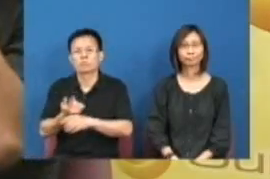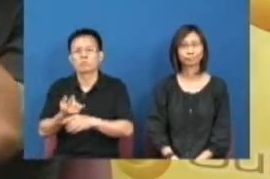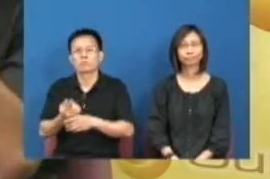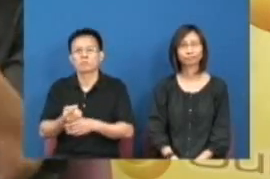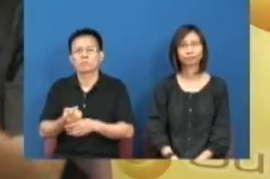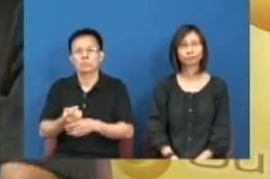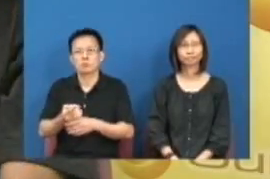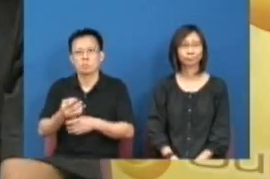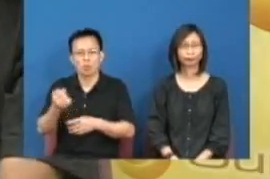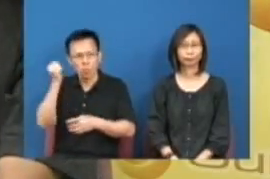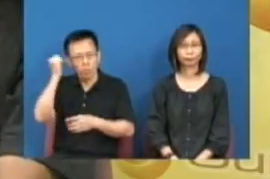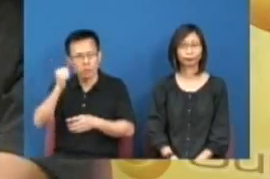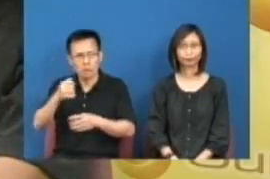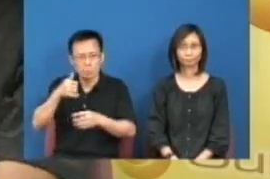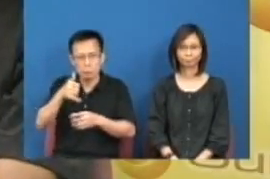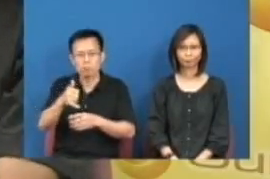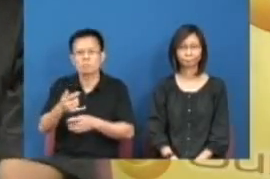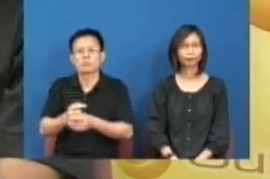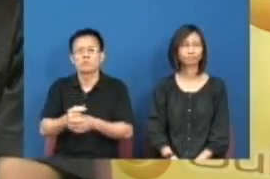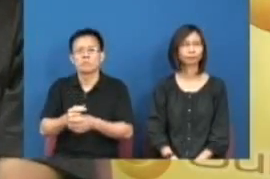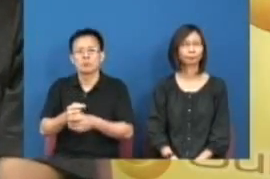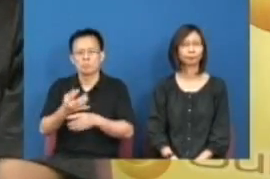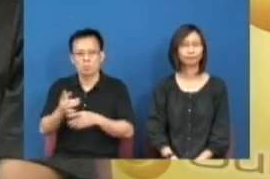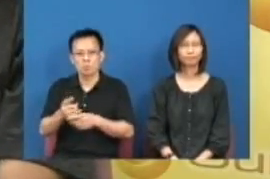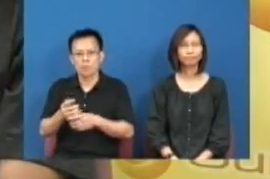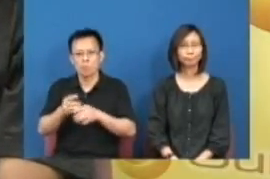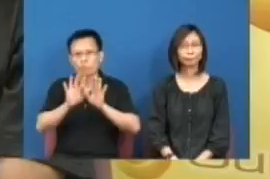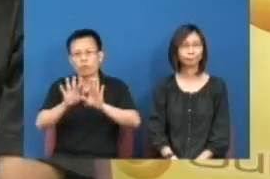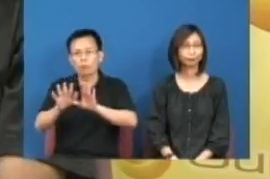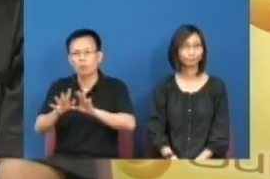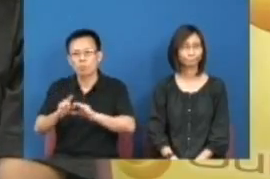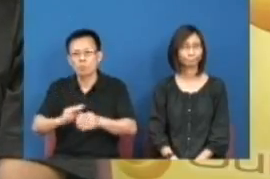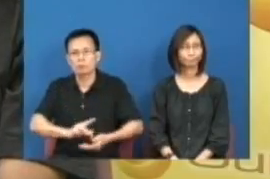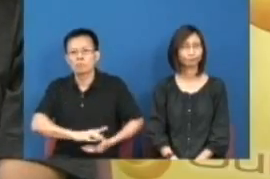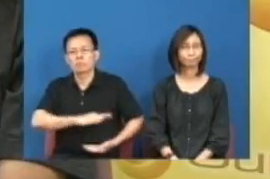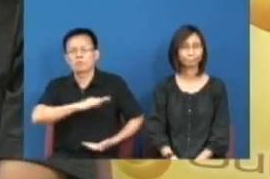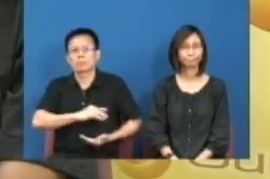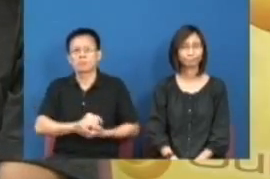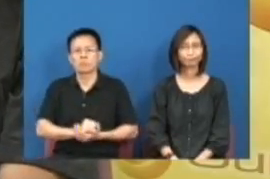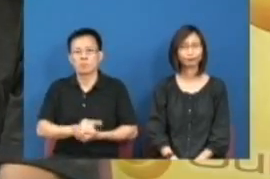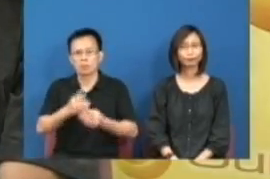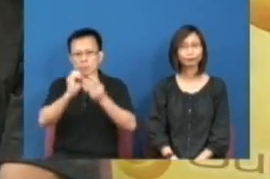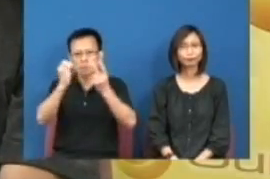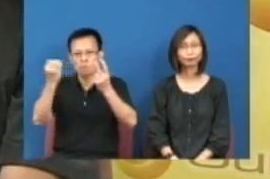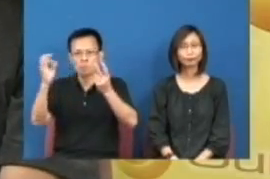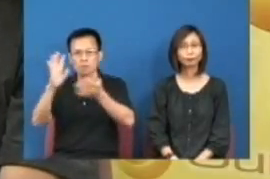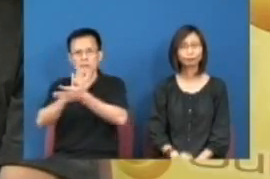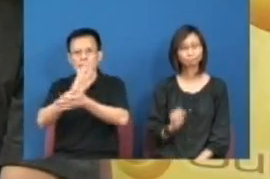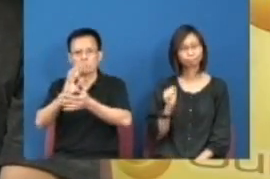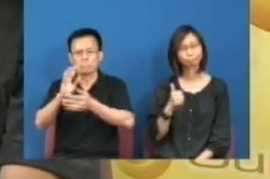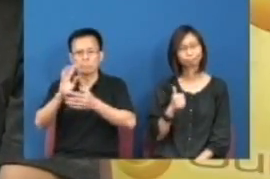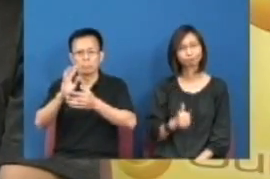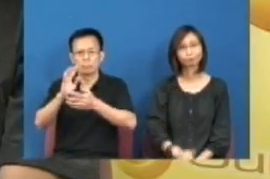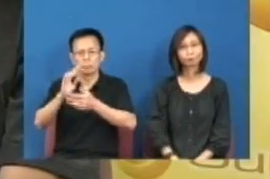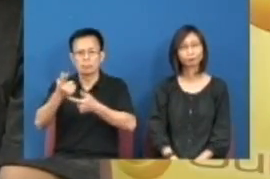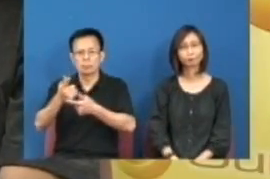咁即係佢當然就侍奉啲大老細啦。咁就其實個關鍵就係2003年佢撲個街啦，就撲個